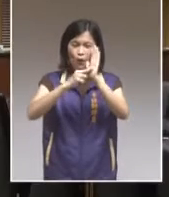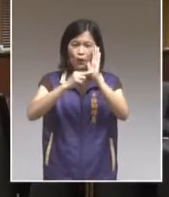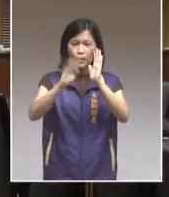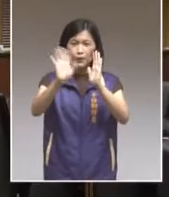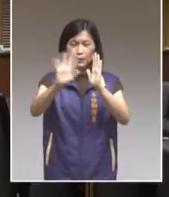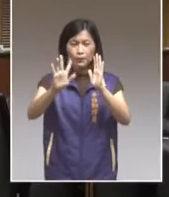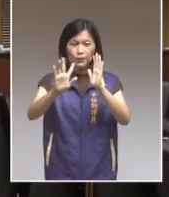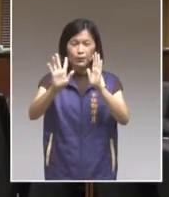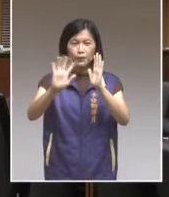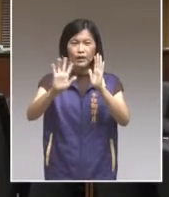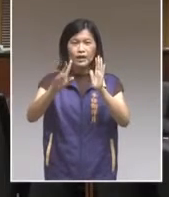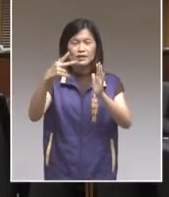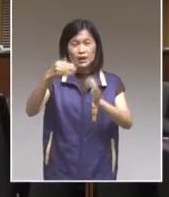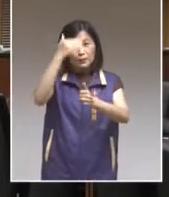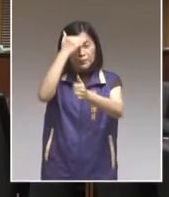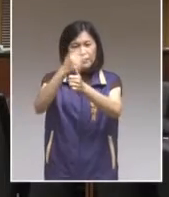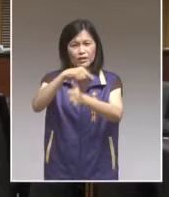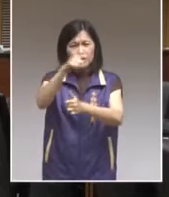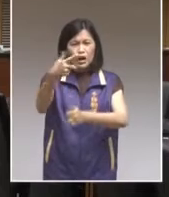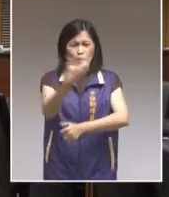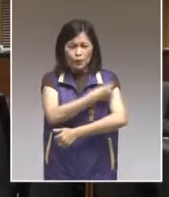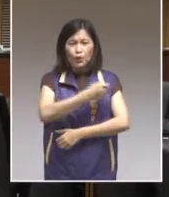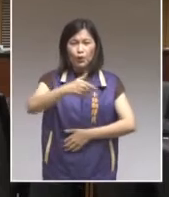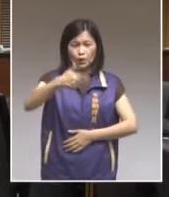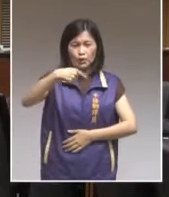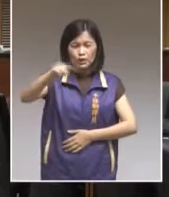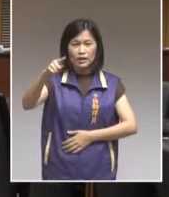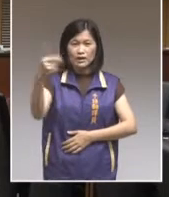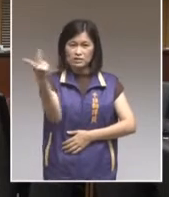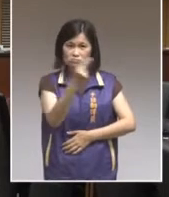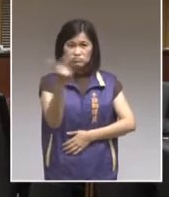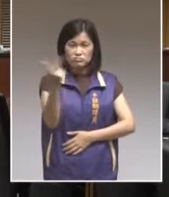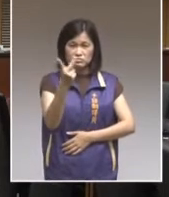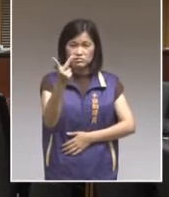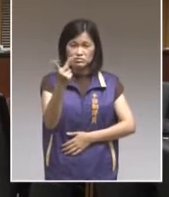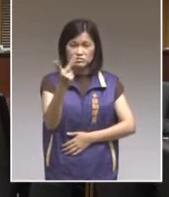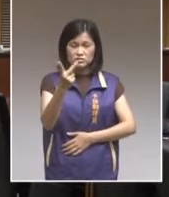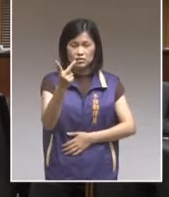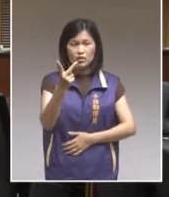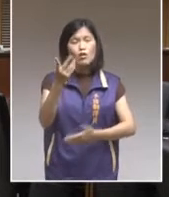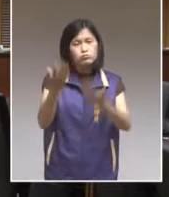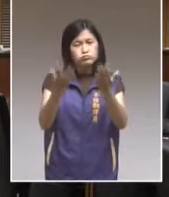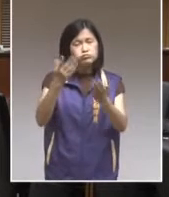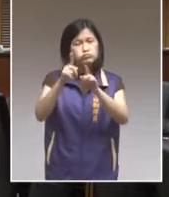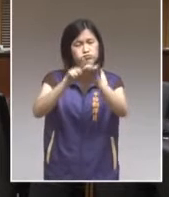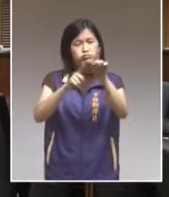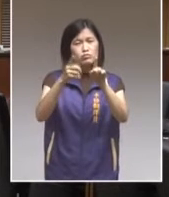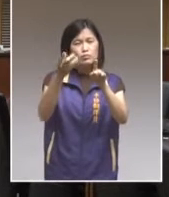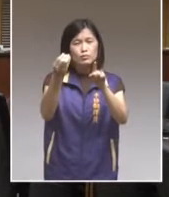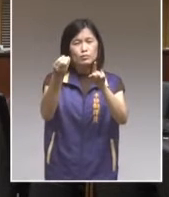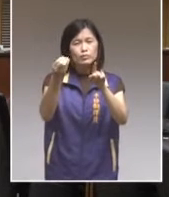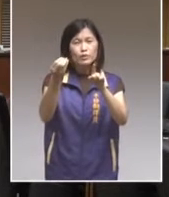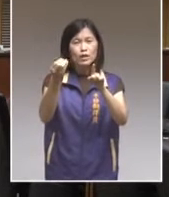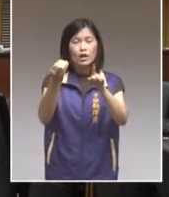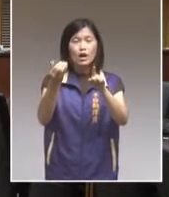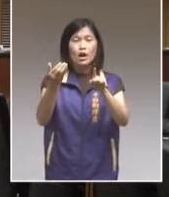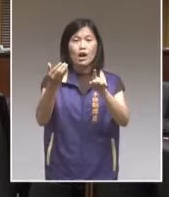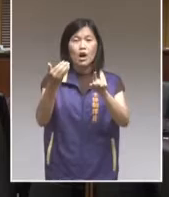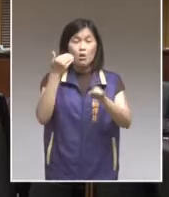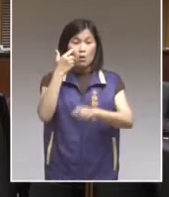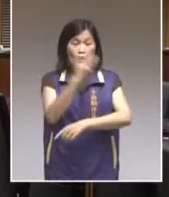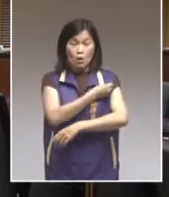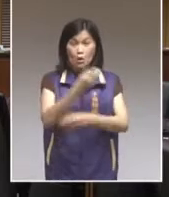家，有什么疫苗你都怕他们，其实两种疫苗其实差不多，差异不大哈。那你万一没有打疫